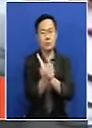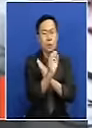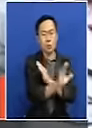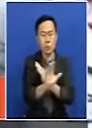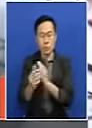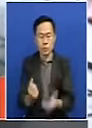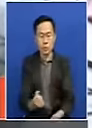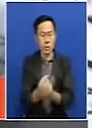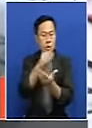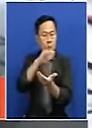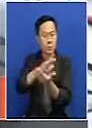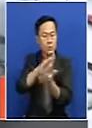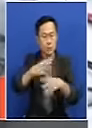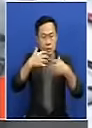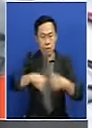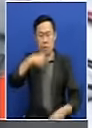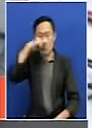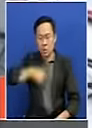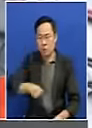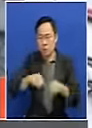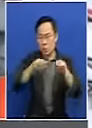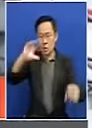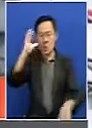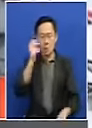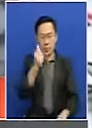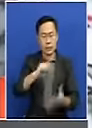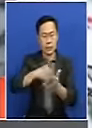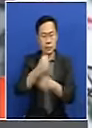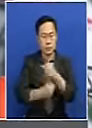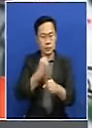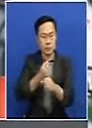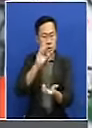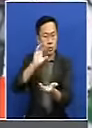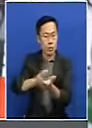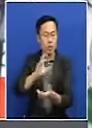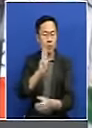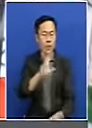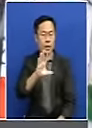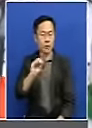าบันอาชีวะของประเทศสู่มาตรฐานสากลจะเริ่มในแผนงบประมาณปี